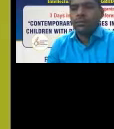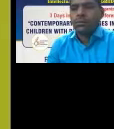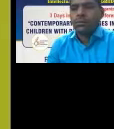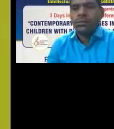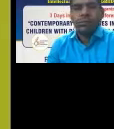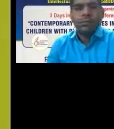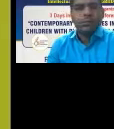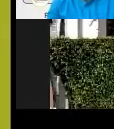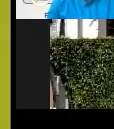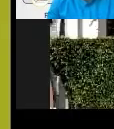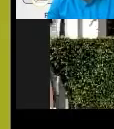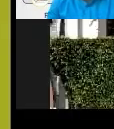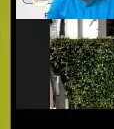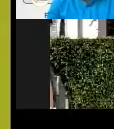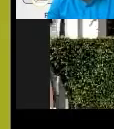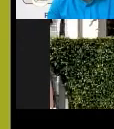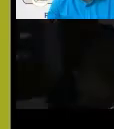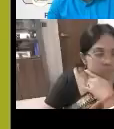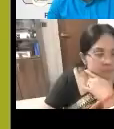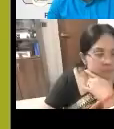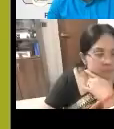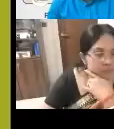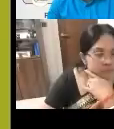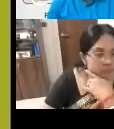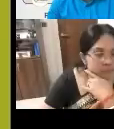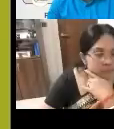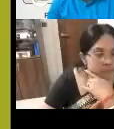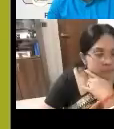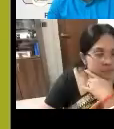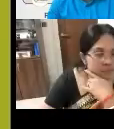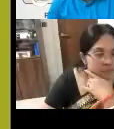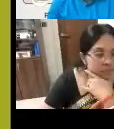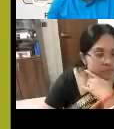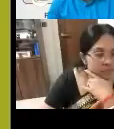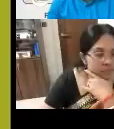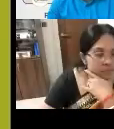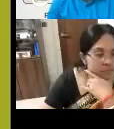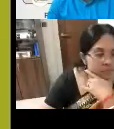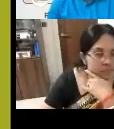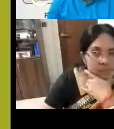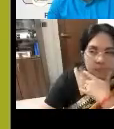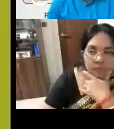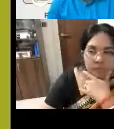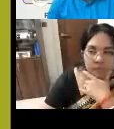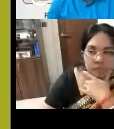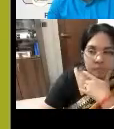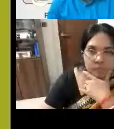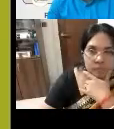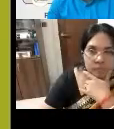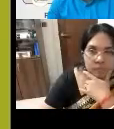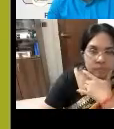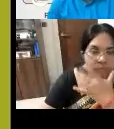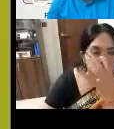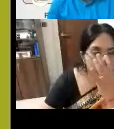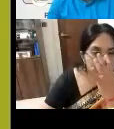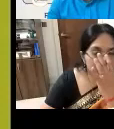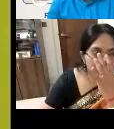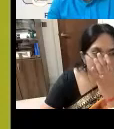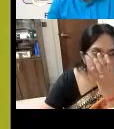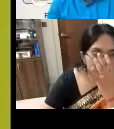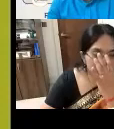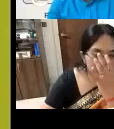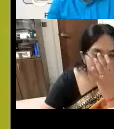क्या खाना है, पराठा खाना है या पोहा खाना है। तो बच्चे से अगर पूछा जाए कि क्या खाओगे और फिर वो उसे दो, तो वो चूज कर रहा है।